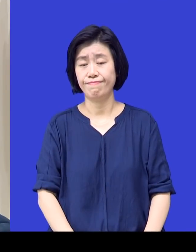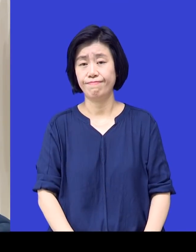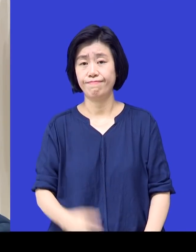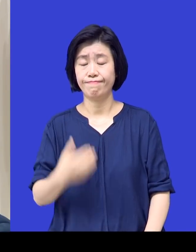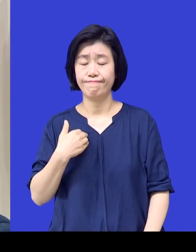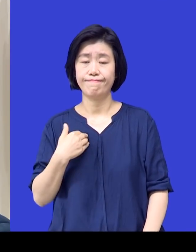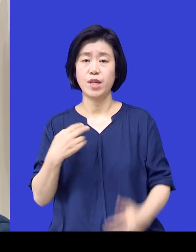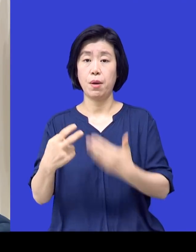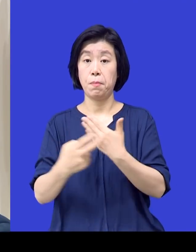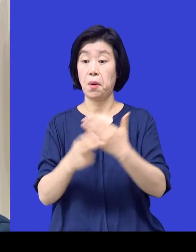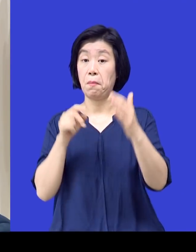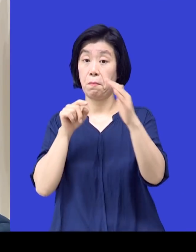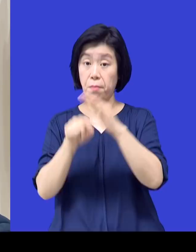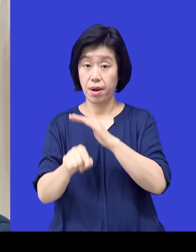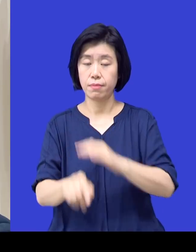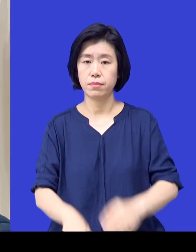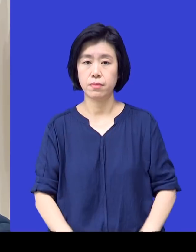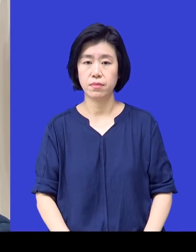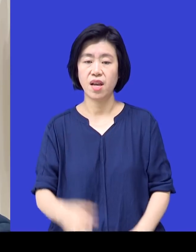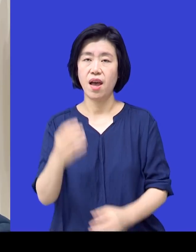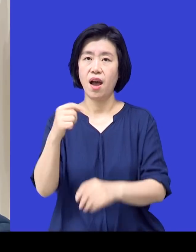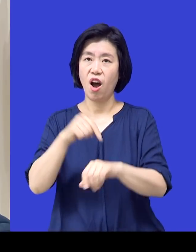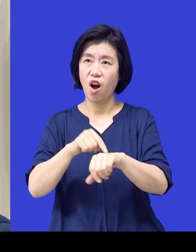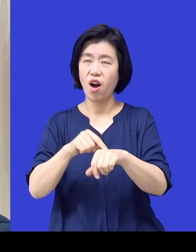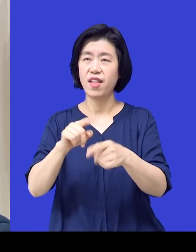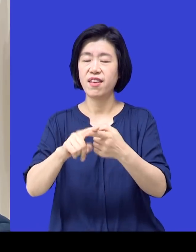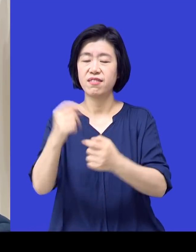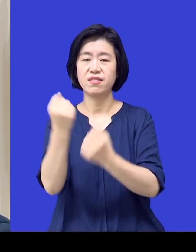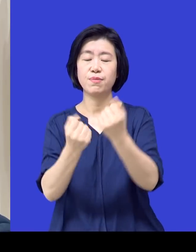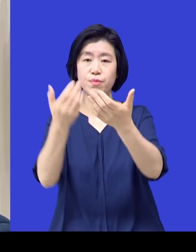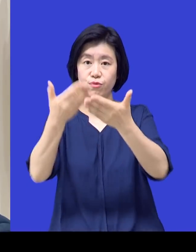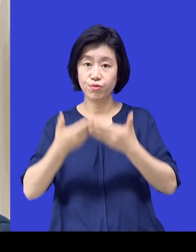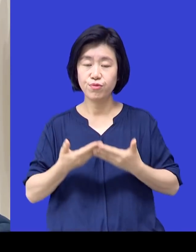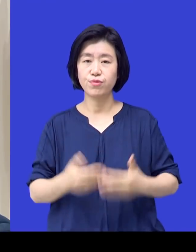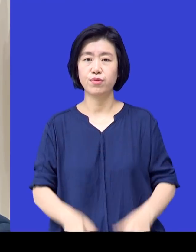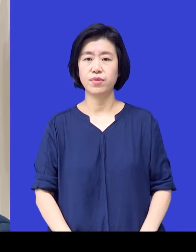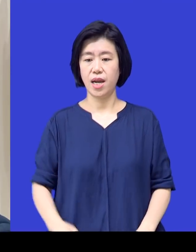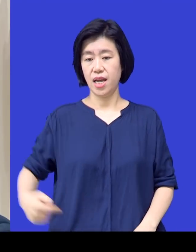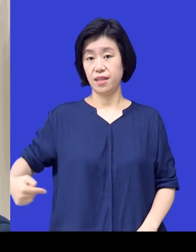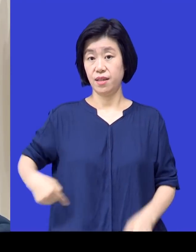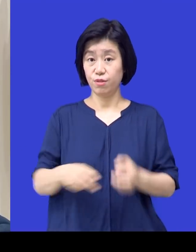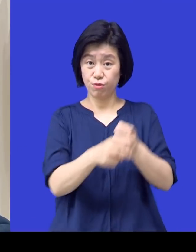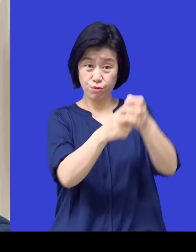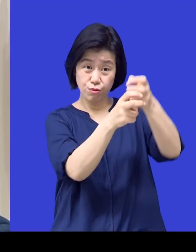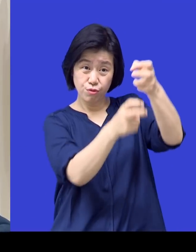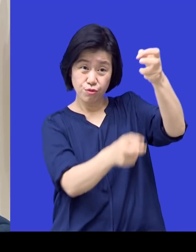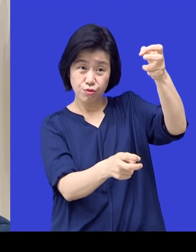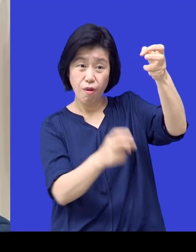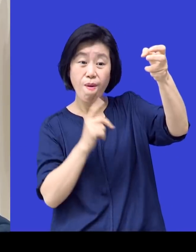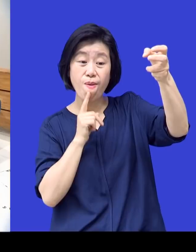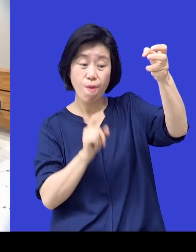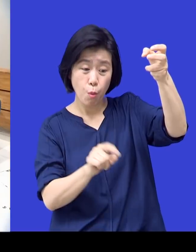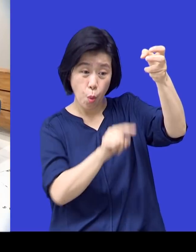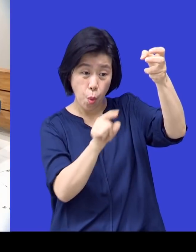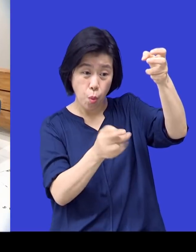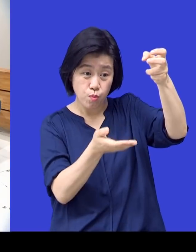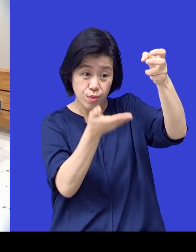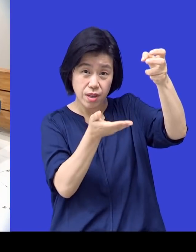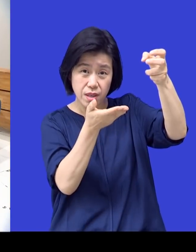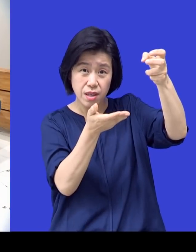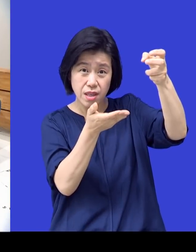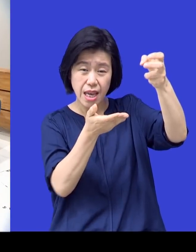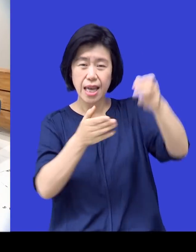들어보면 이게 장난은 아니더라고요. 네. 뭐 주사기를 뭐 이 척추 밑에 골반 쪽에 구멍을 내서 드릴로 구멍을 내